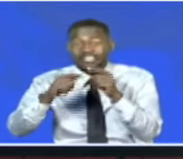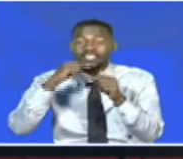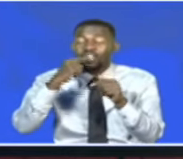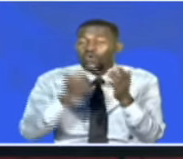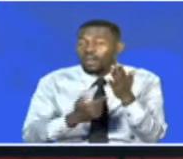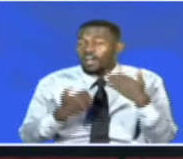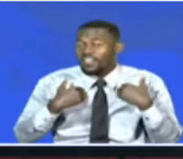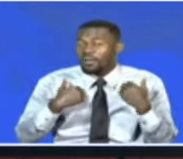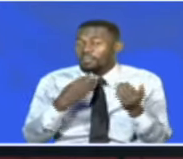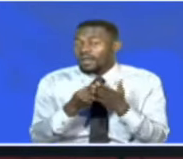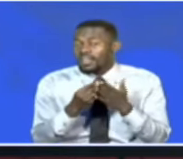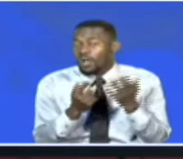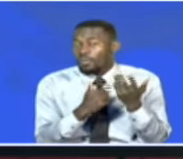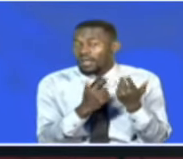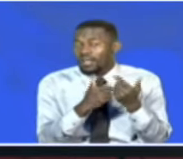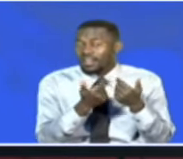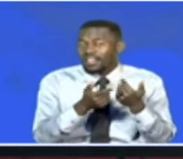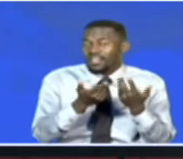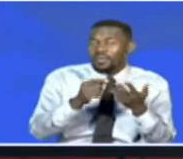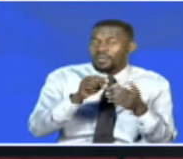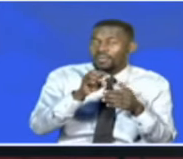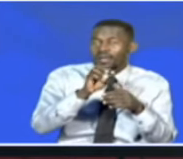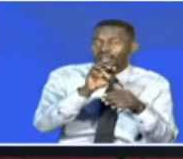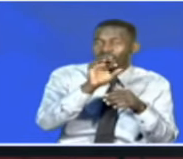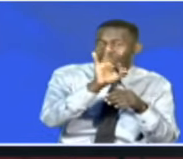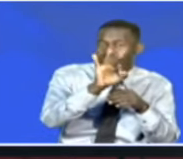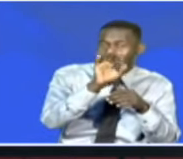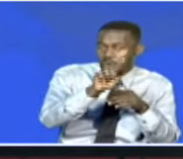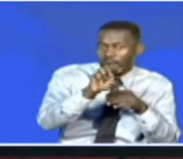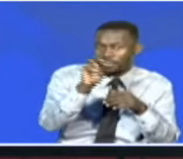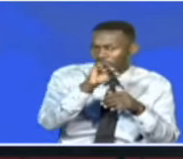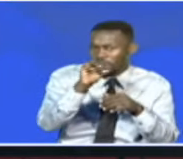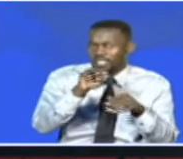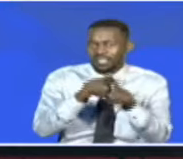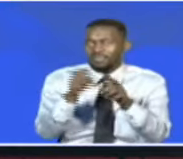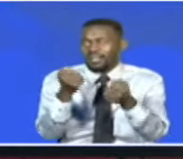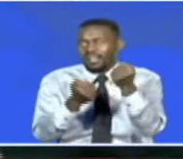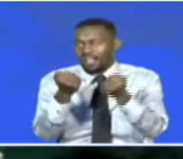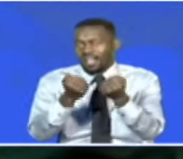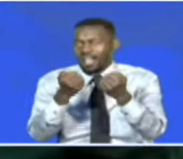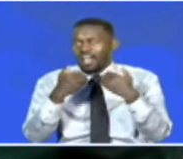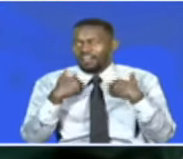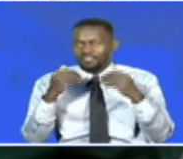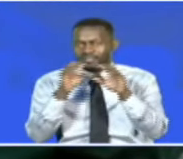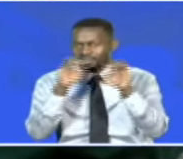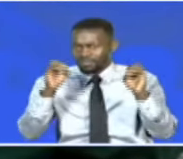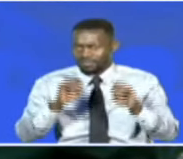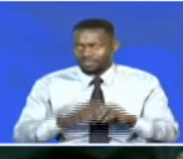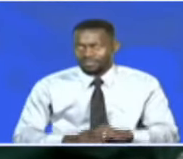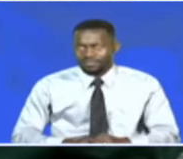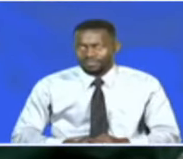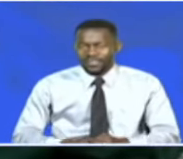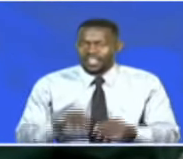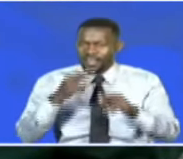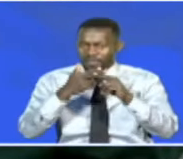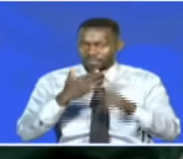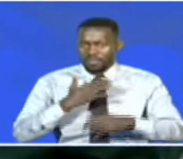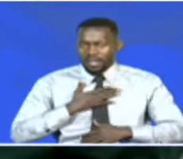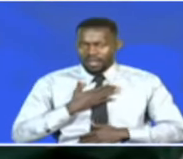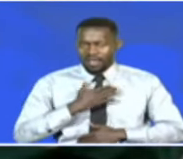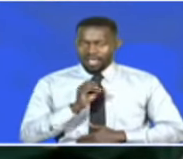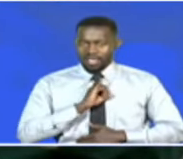wa shilingi milioni 31 na pia hana gari hata moja. I Aden Bare Duale